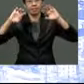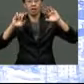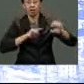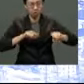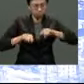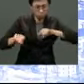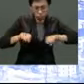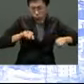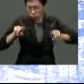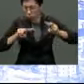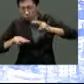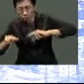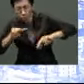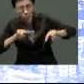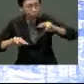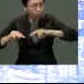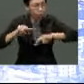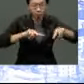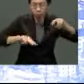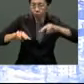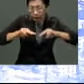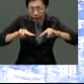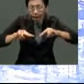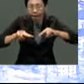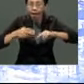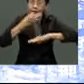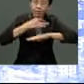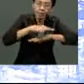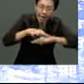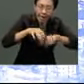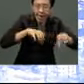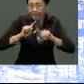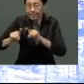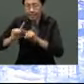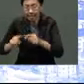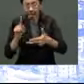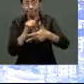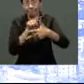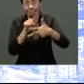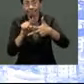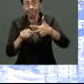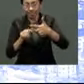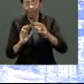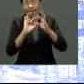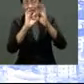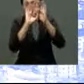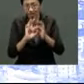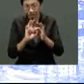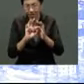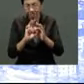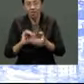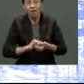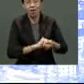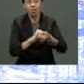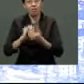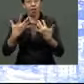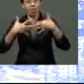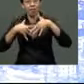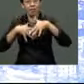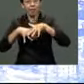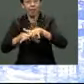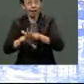คุมกำกับในการที่จะดูแลต่างๆเหล่านี้3ประสานนี้จะช่วยทำให้สิ่งที่เราฝัน